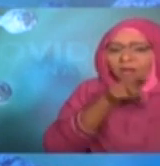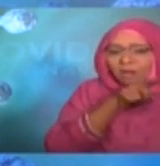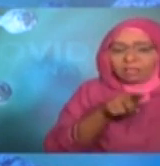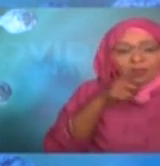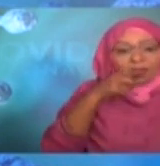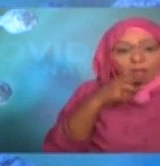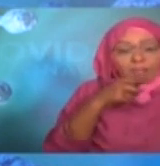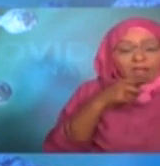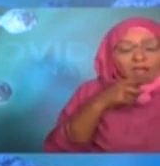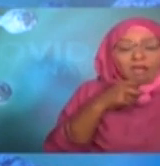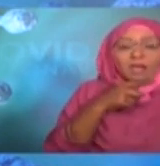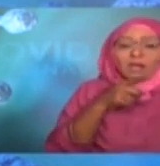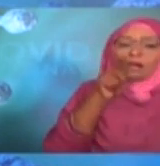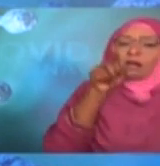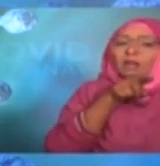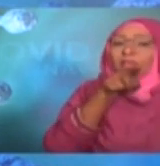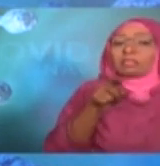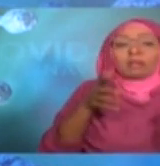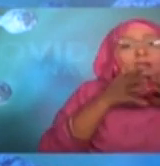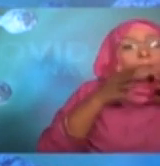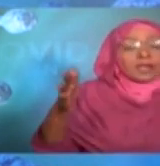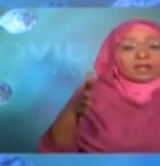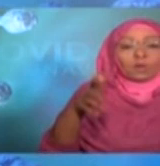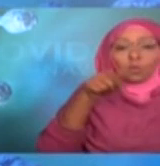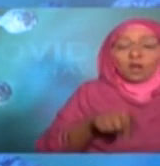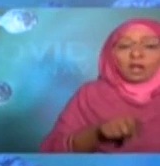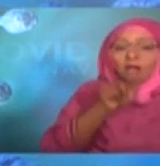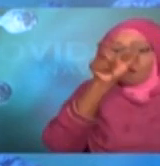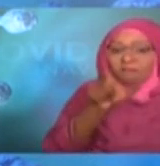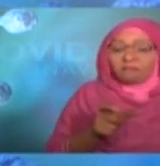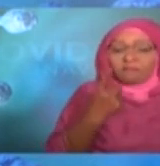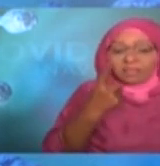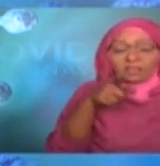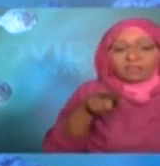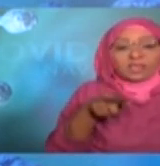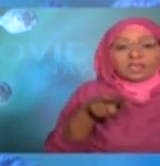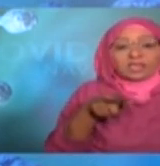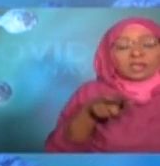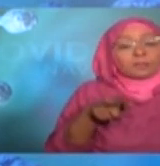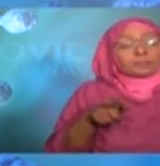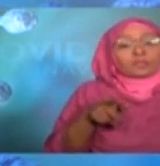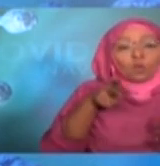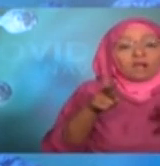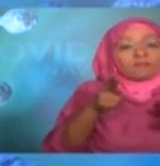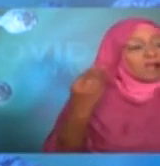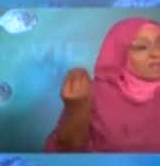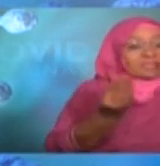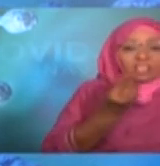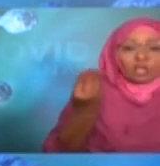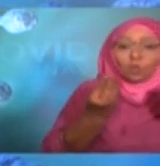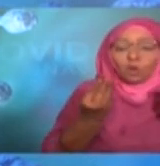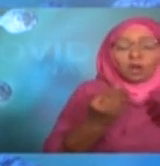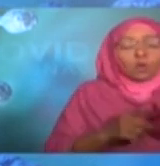حادث مؤسف جدا، وبالتأكيد أنه يعني حادث فردي طوال فترة حظر التجول لم يحدث عمل مثل هذا. نحن مرة